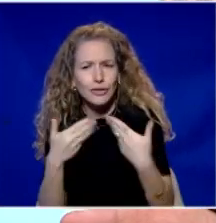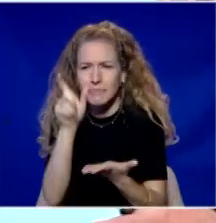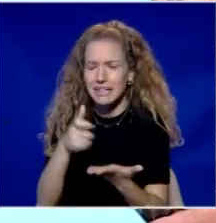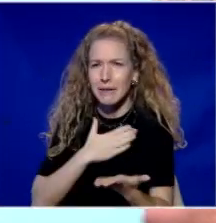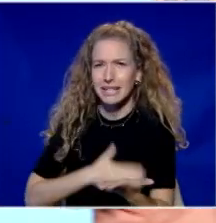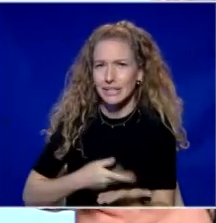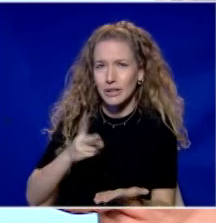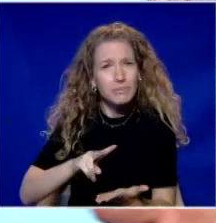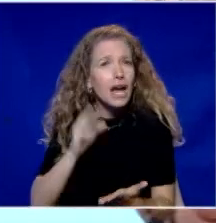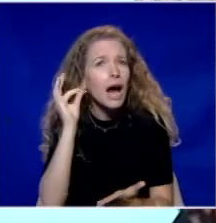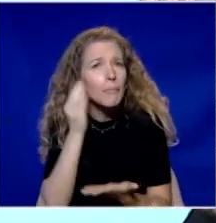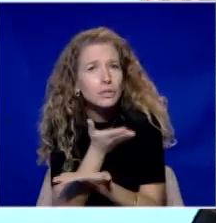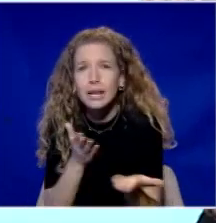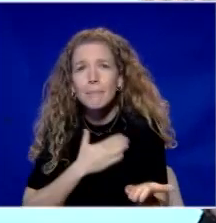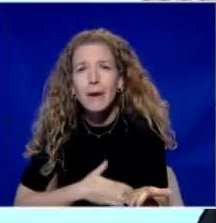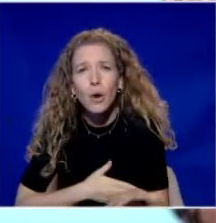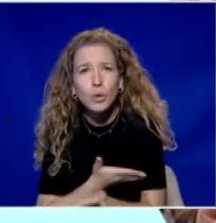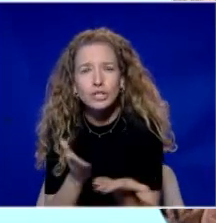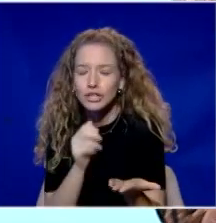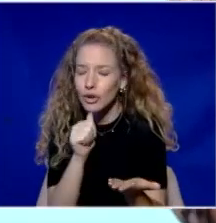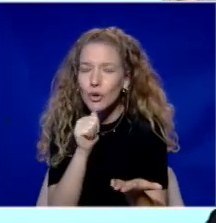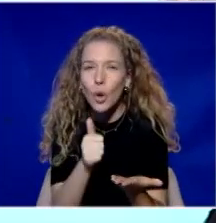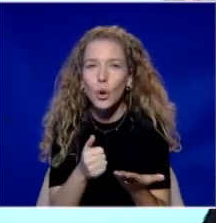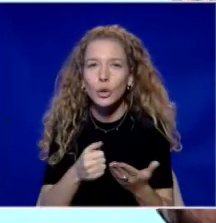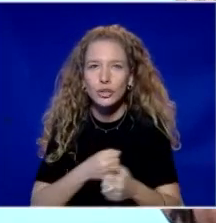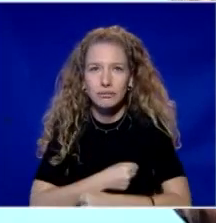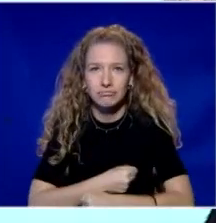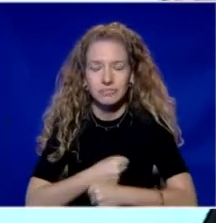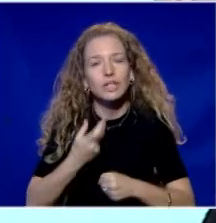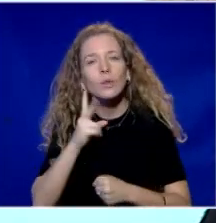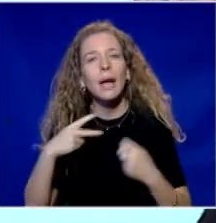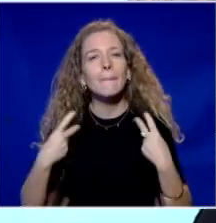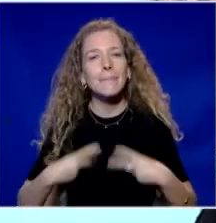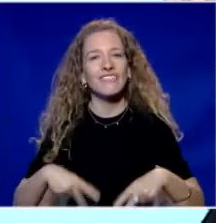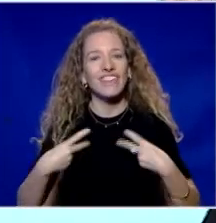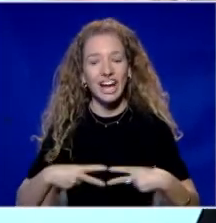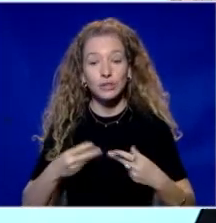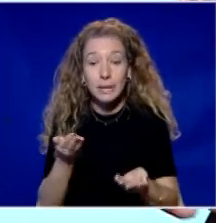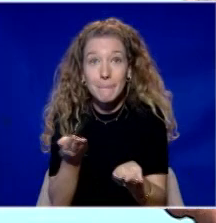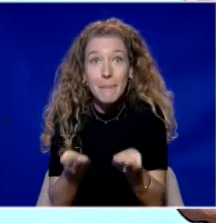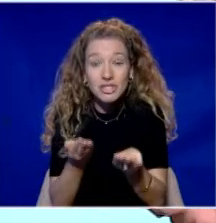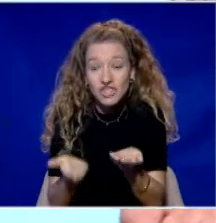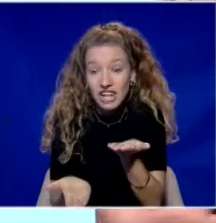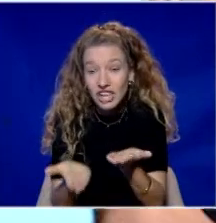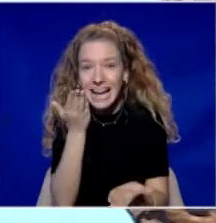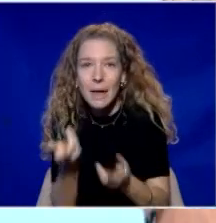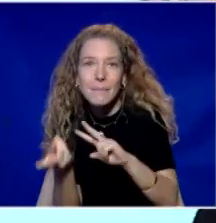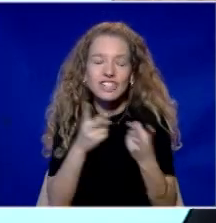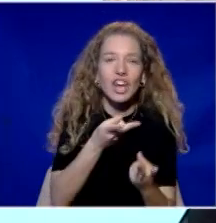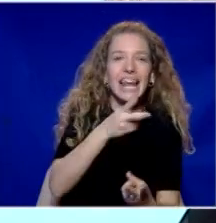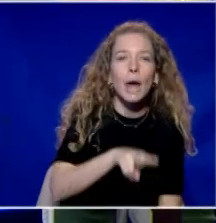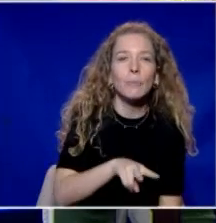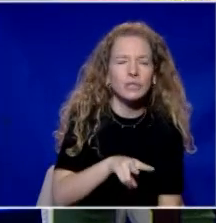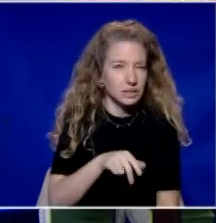הן רוצות? הבנות הללו, הן לא רוצות לעלות במשקל, הן פחדות יותר מהמשקל מאשר למות. היא מוציאה את זה